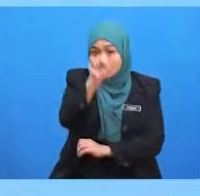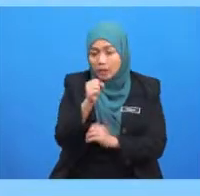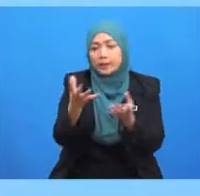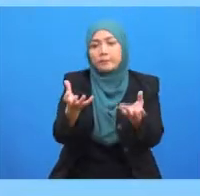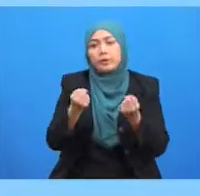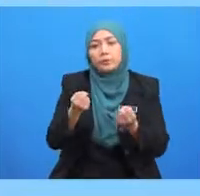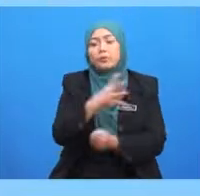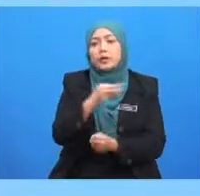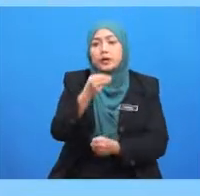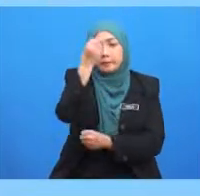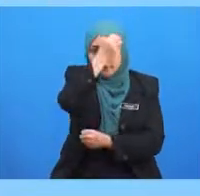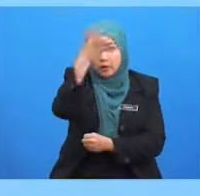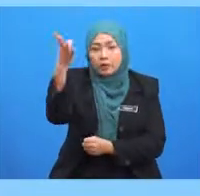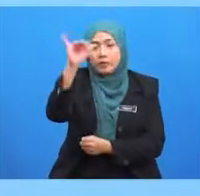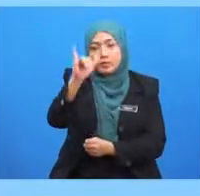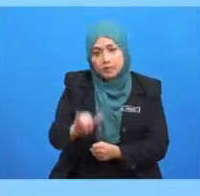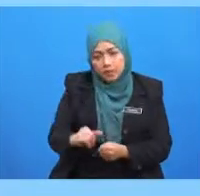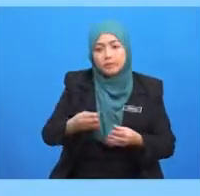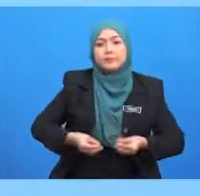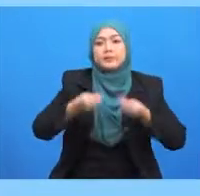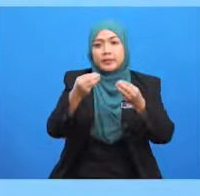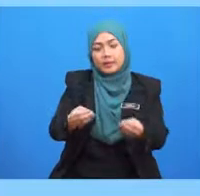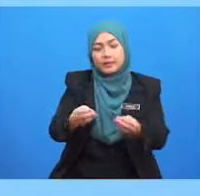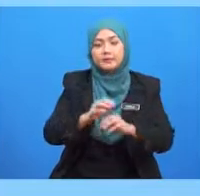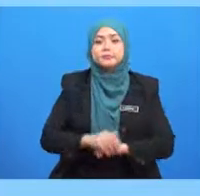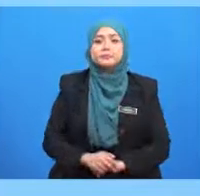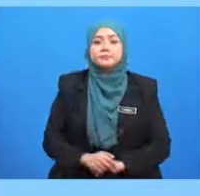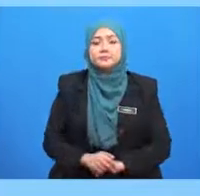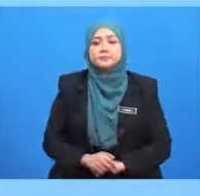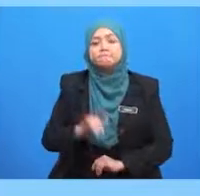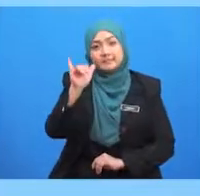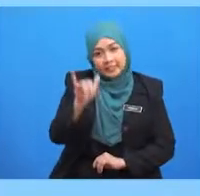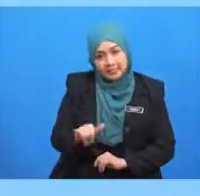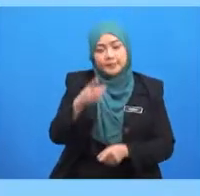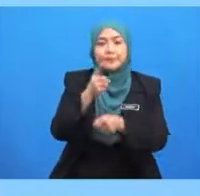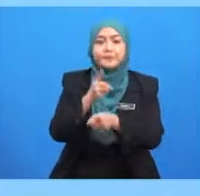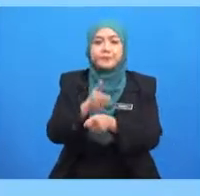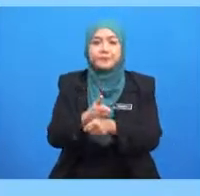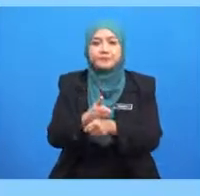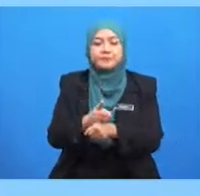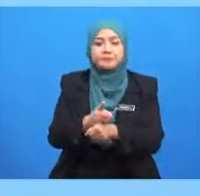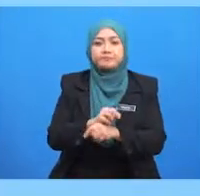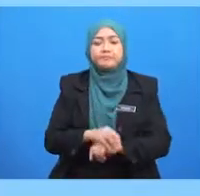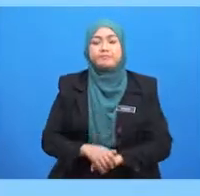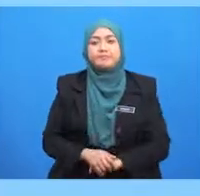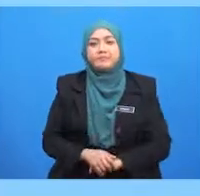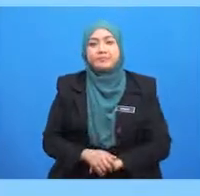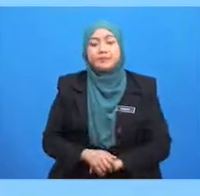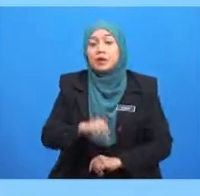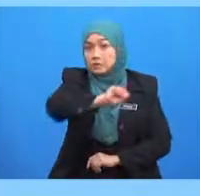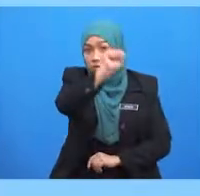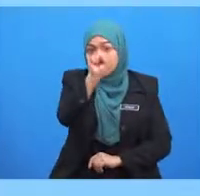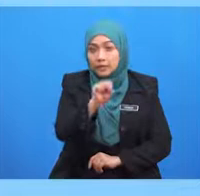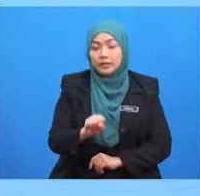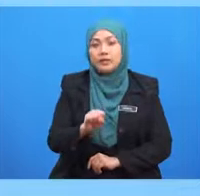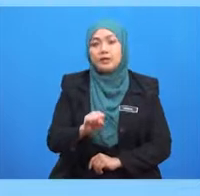kemaluan yang ada di berita Iya betul tepat sekali Hai soal